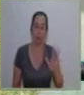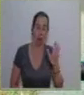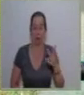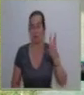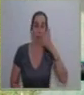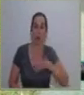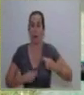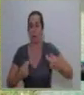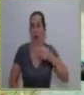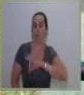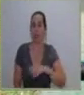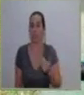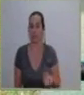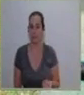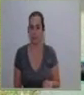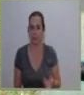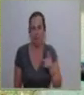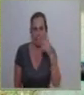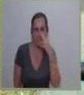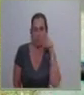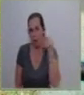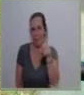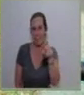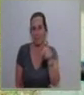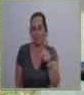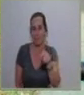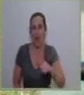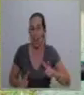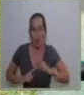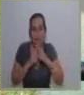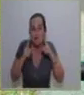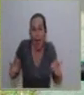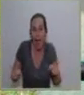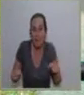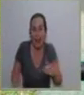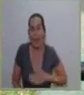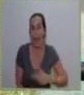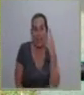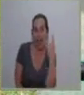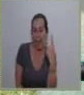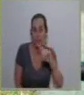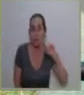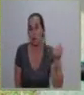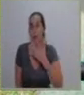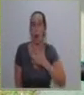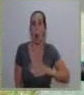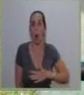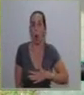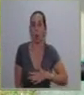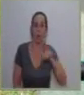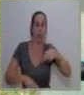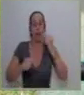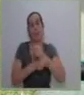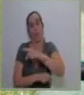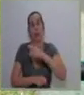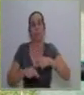התמסחרה. היי, מה? תנסו אתם לחכות כל השנה לחג ספציפי, שבו כולם רוצים לסנג'ר אותך לבנות